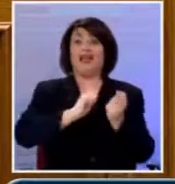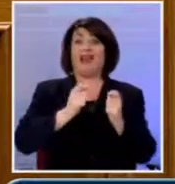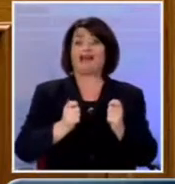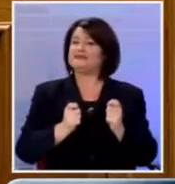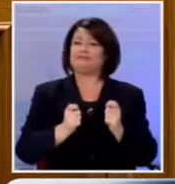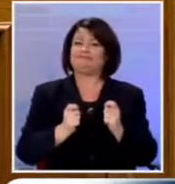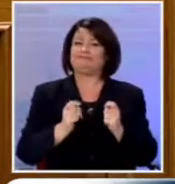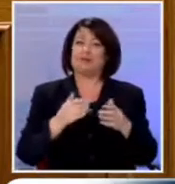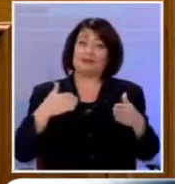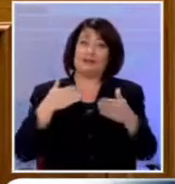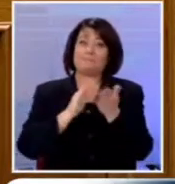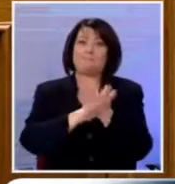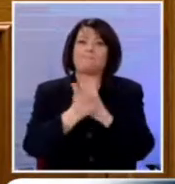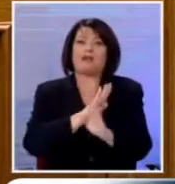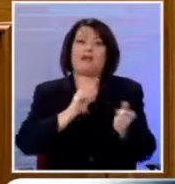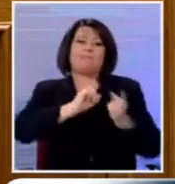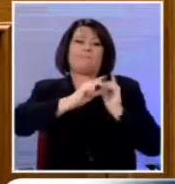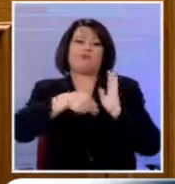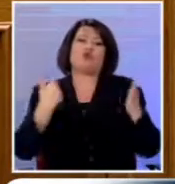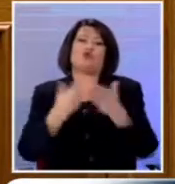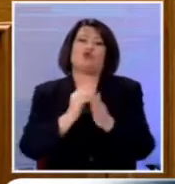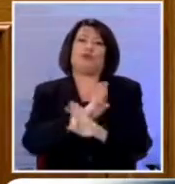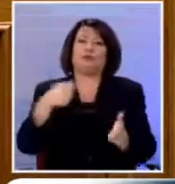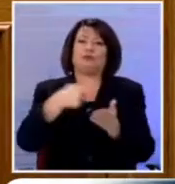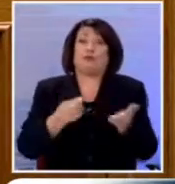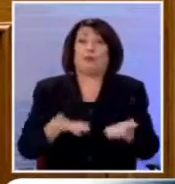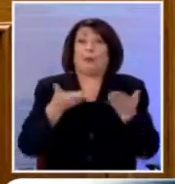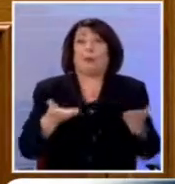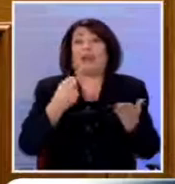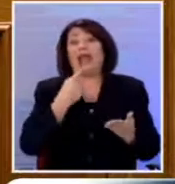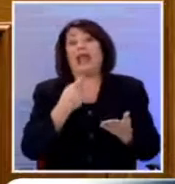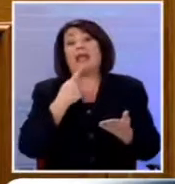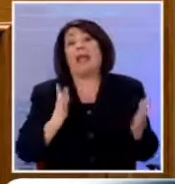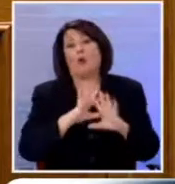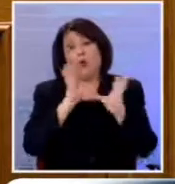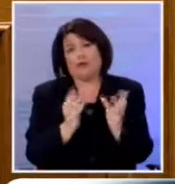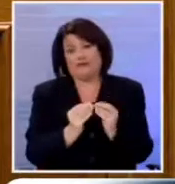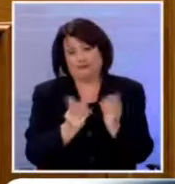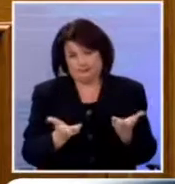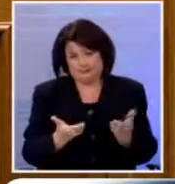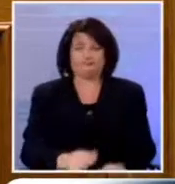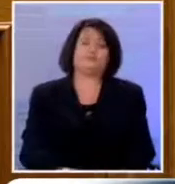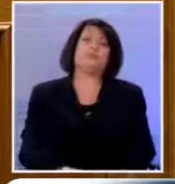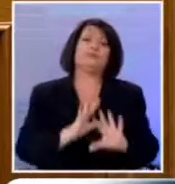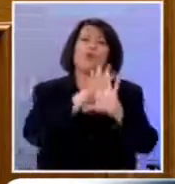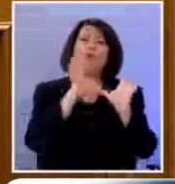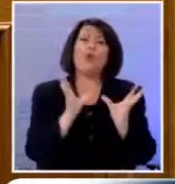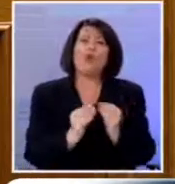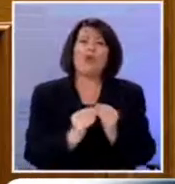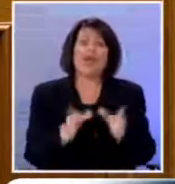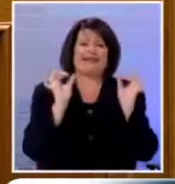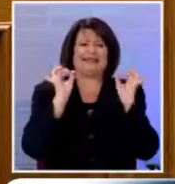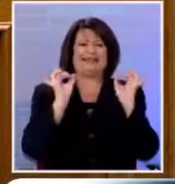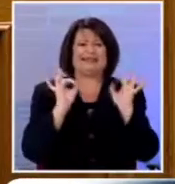ότι φτάνουμε στο τέλος των μνημονίων. Έρχονται φοροελαφρύνσεις και άλλα συναφή. Όλα αποδείχθηκαν